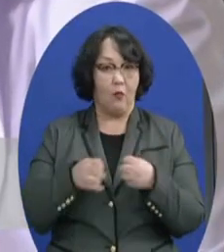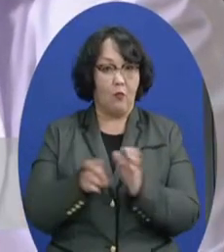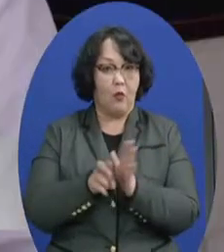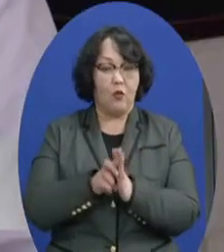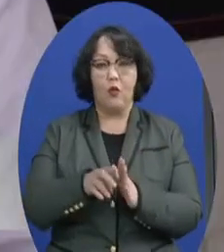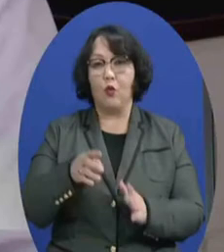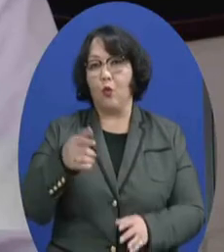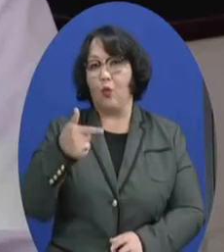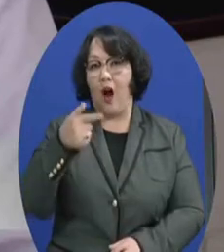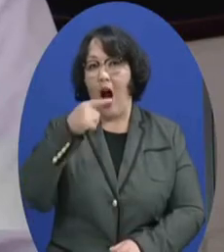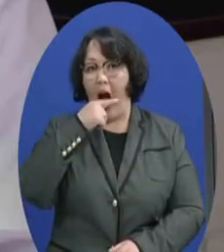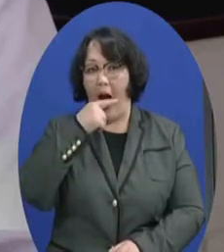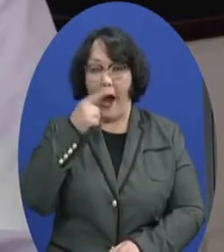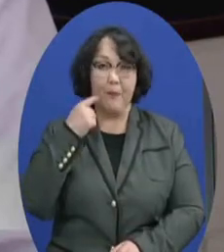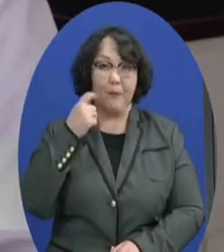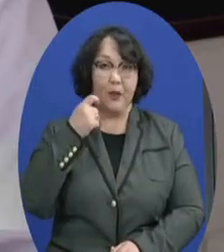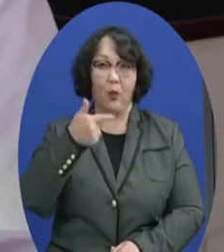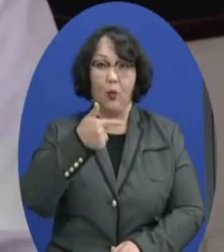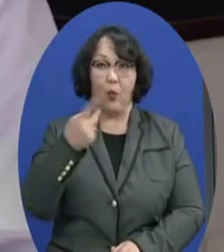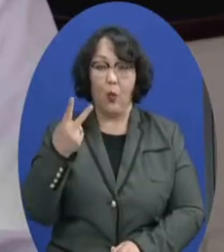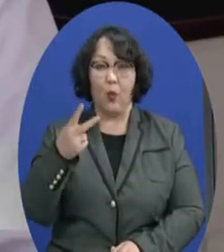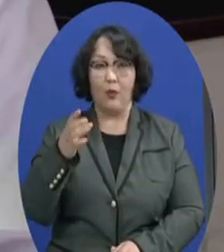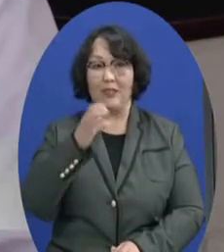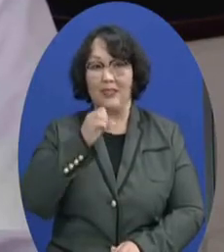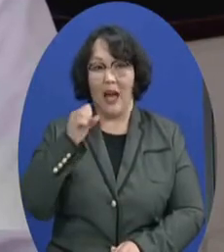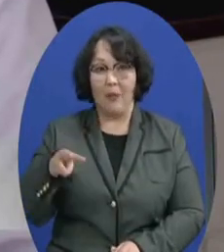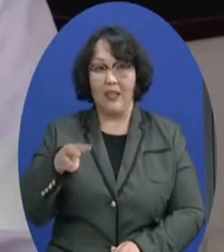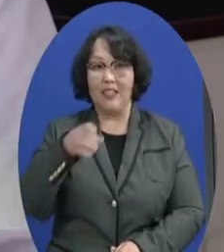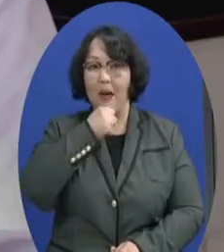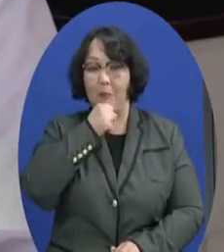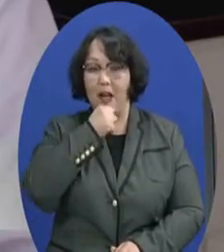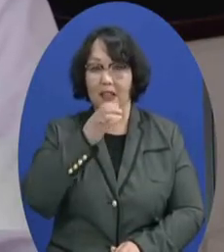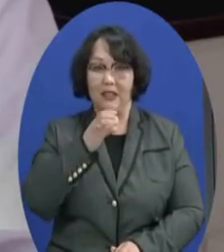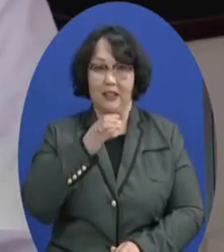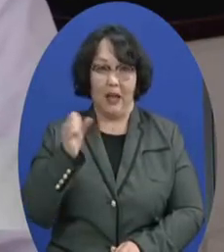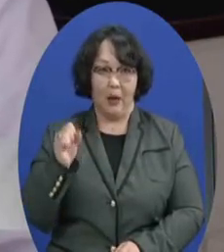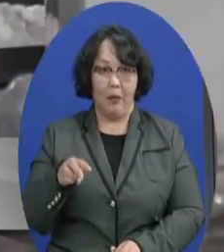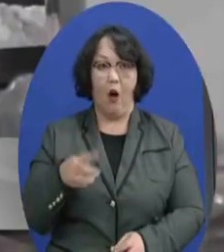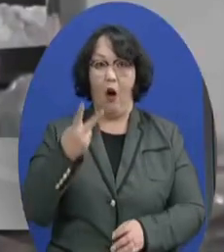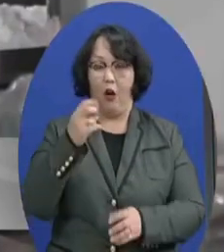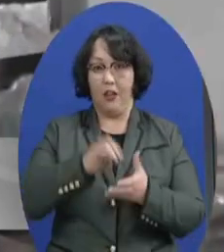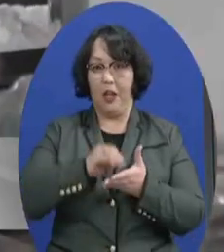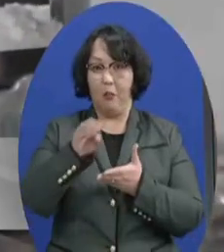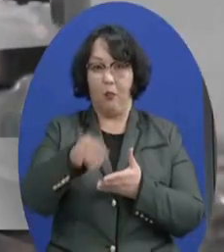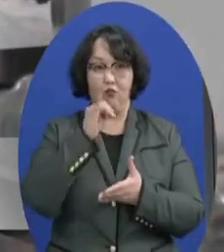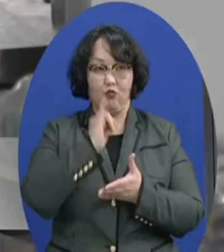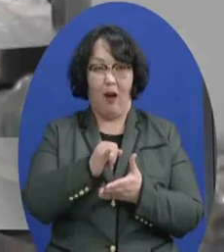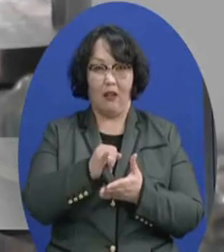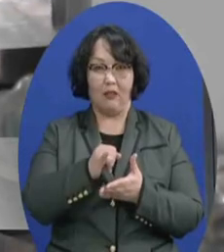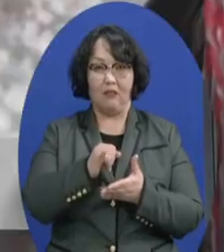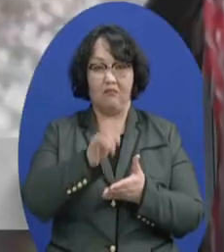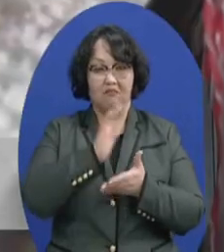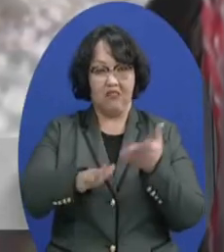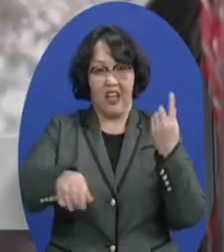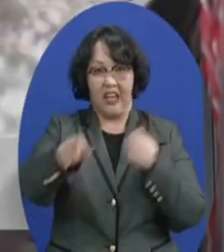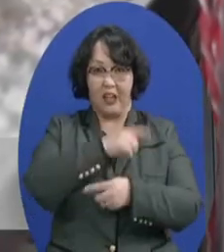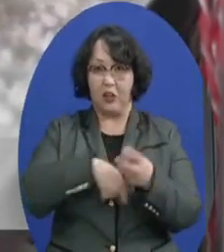сам Яманы суу хоёрт ойролцоогоор нэг 20 тэрбум юаны зах зээл байна.